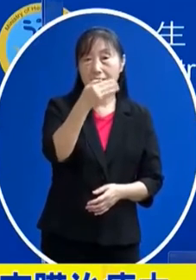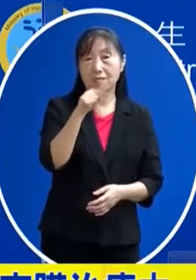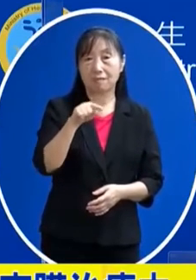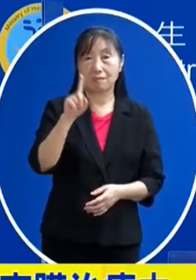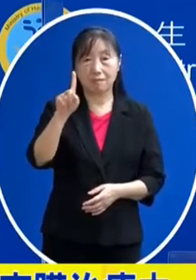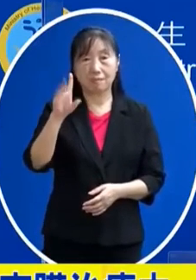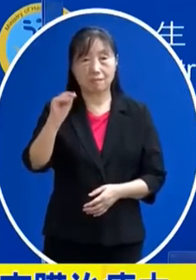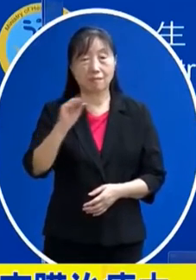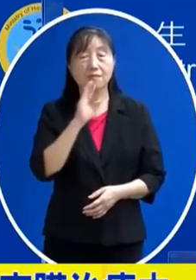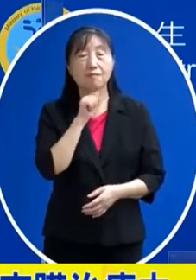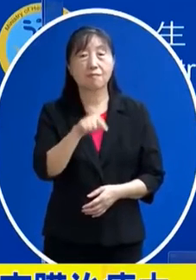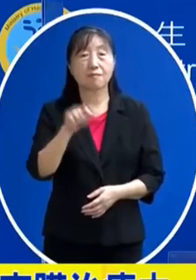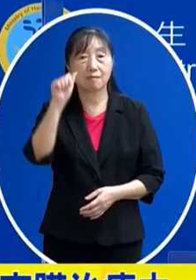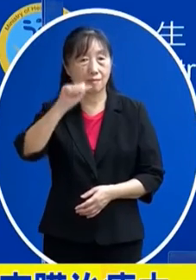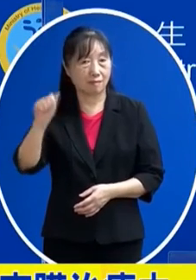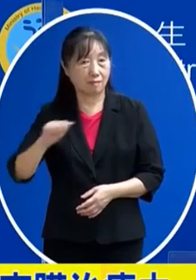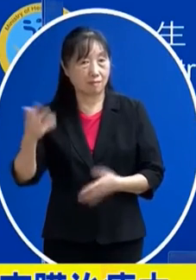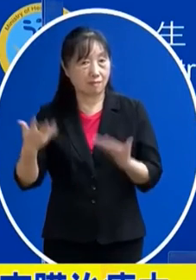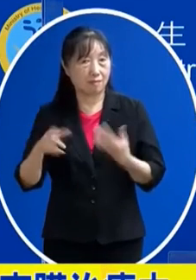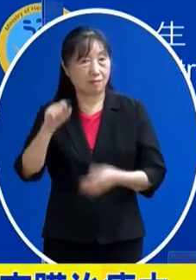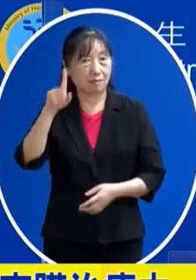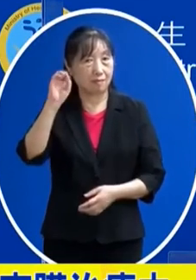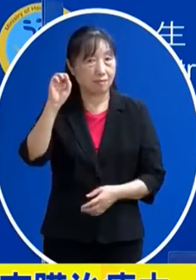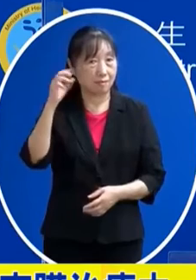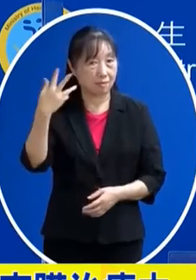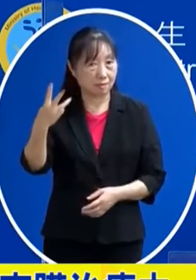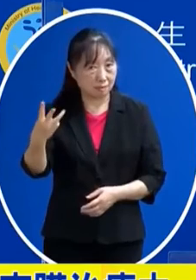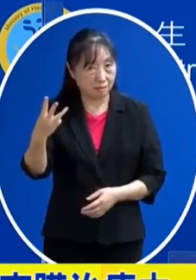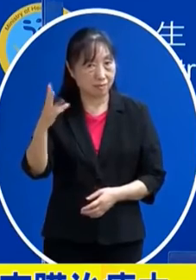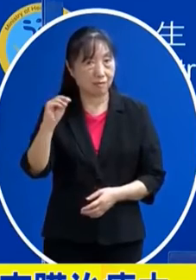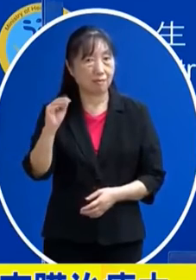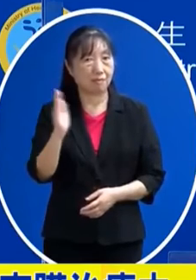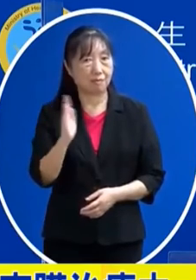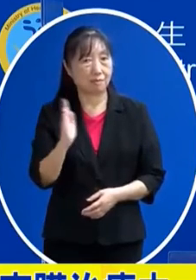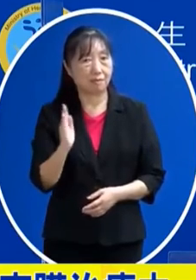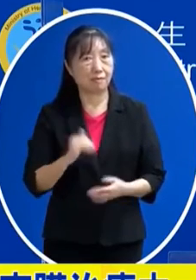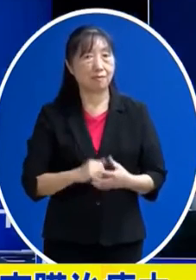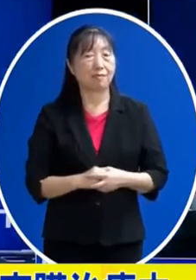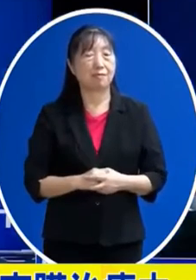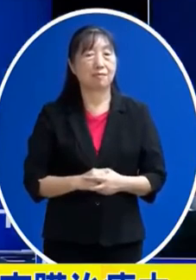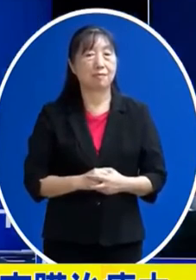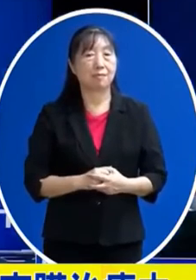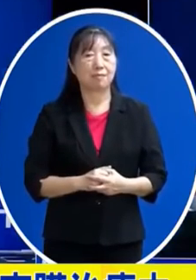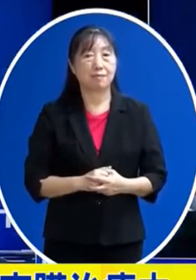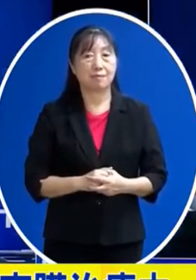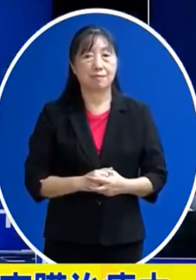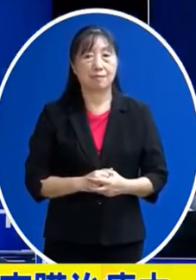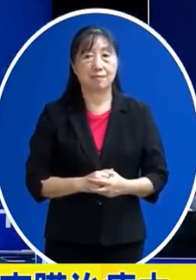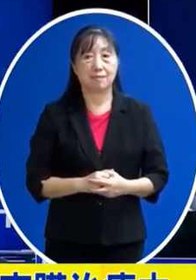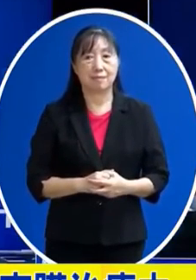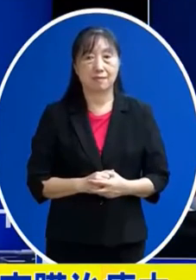119.1万，那另外 AD 的部分大概是103万左右啊，以上。